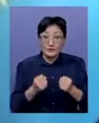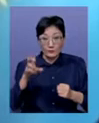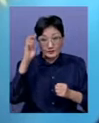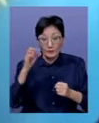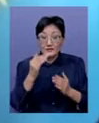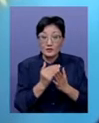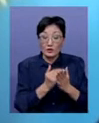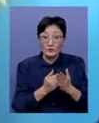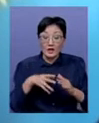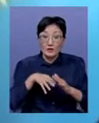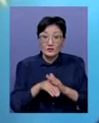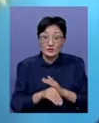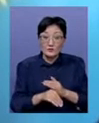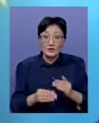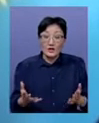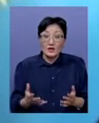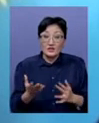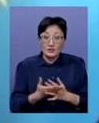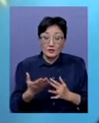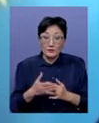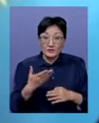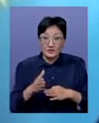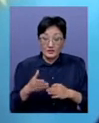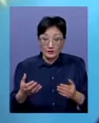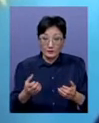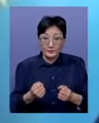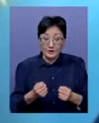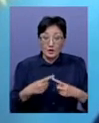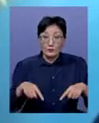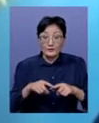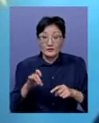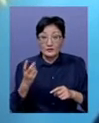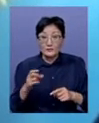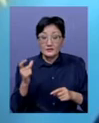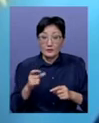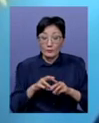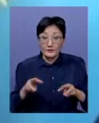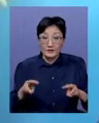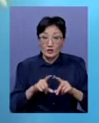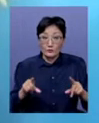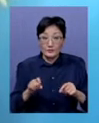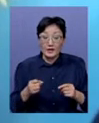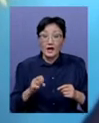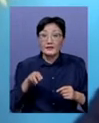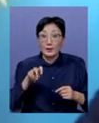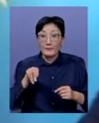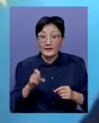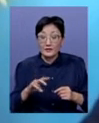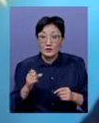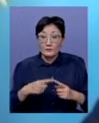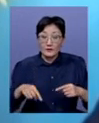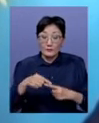мемлекеттік бағдарламасы аясында жеңілдетілген несиелер алған. Агенттік ұлттық экономика министрлігі және Атамекен ұлттық